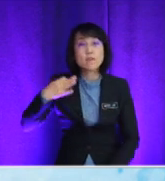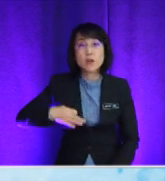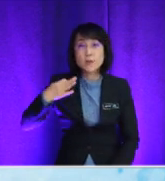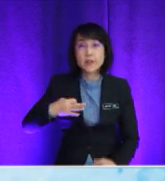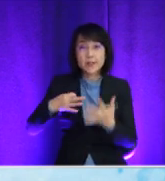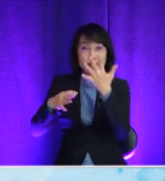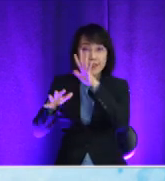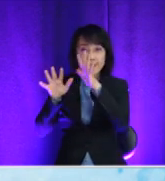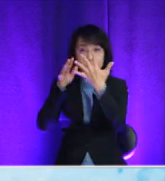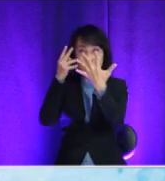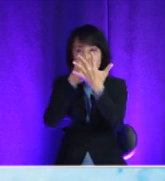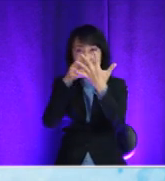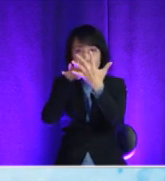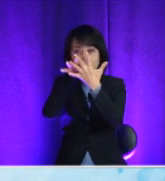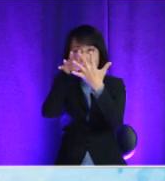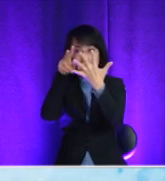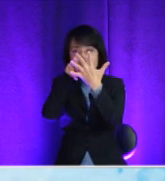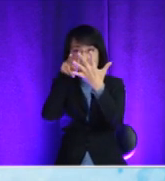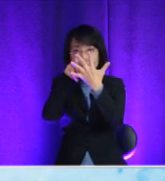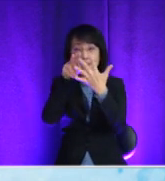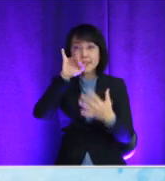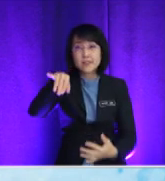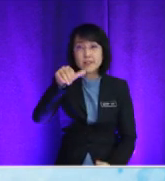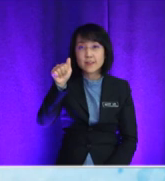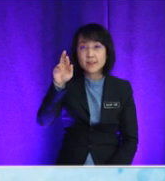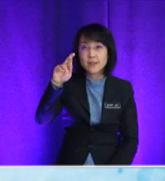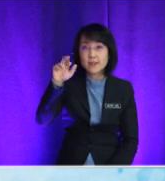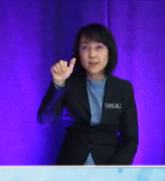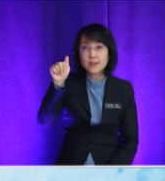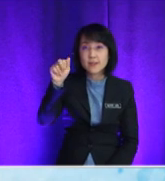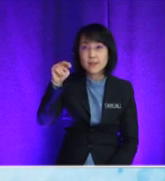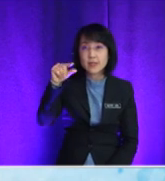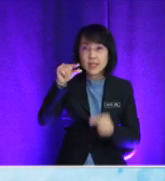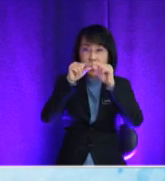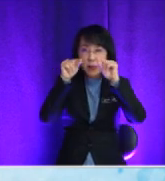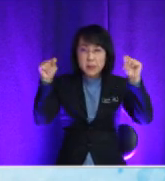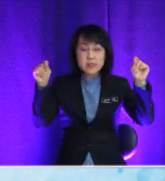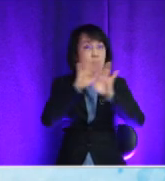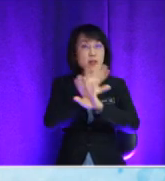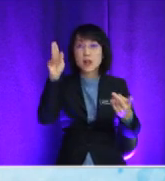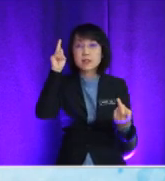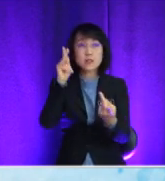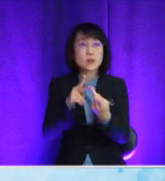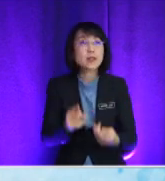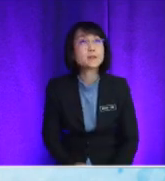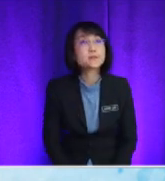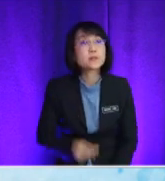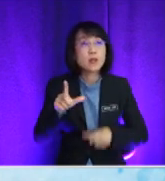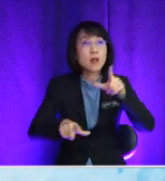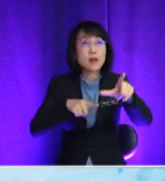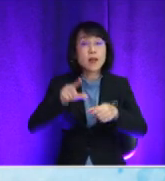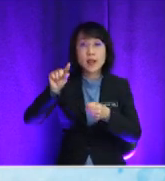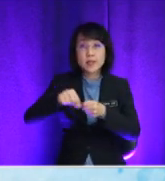nanti dia nampak cantik oke langkah menjadi iklim Oke kita tengok pada langkah menjadi clinik